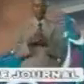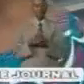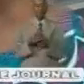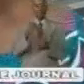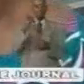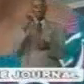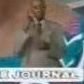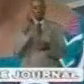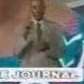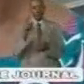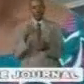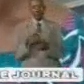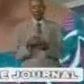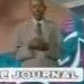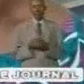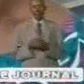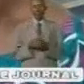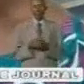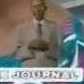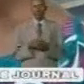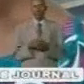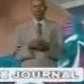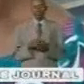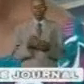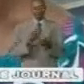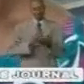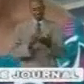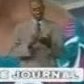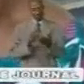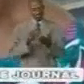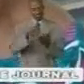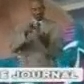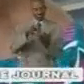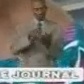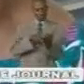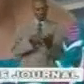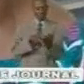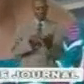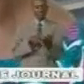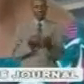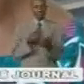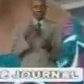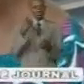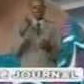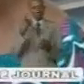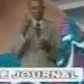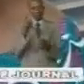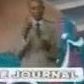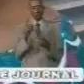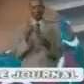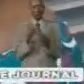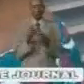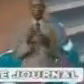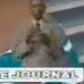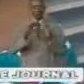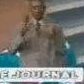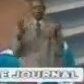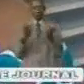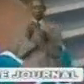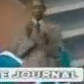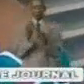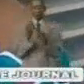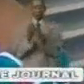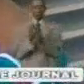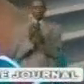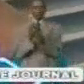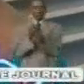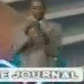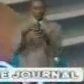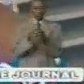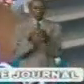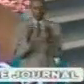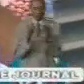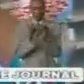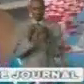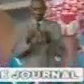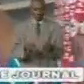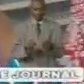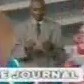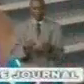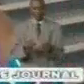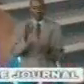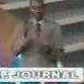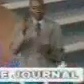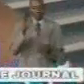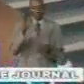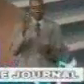pouvoir rédiger les textes du sommet de Kinshasa, à savoir les déclarations, la déclaration qu'on va